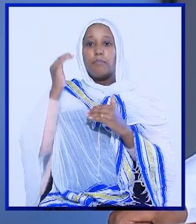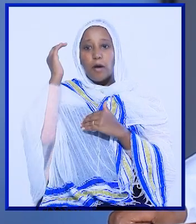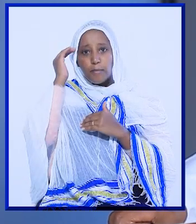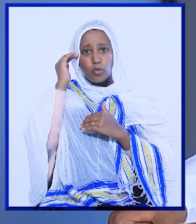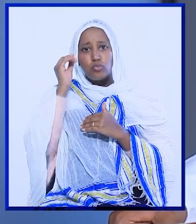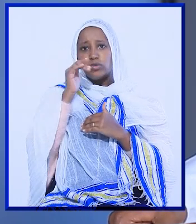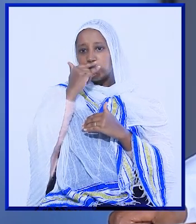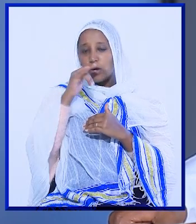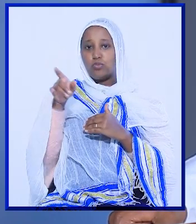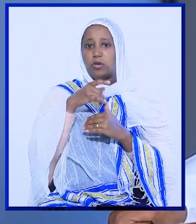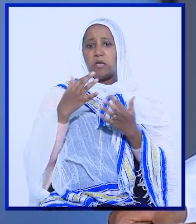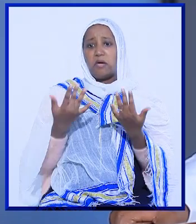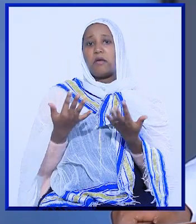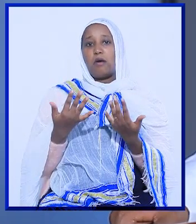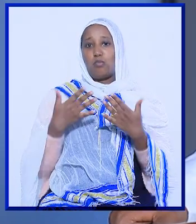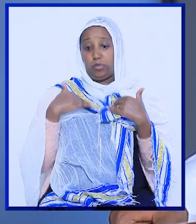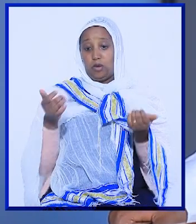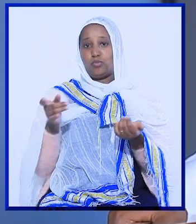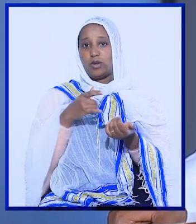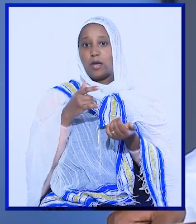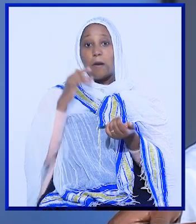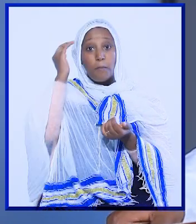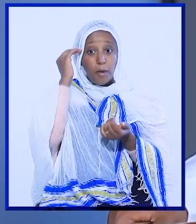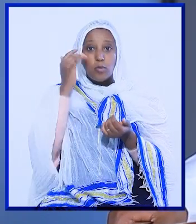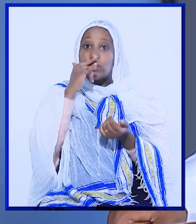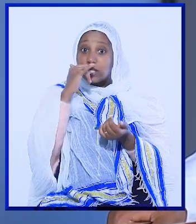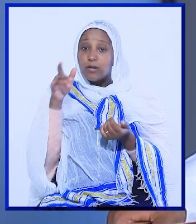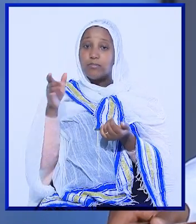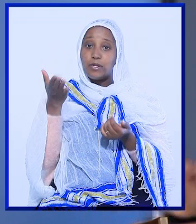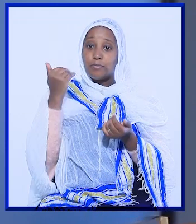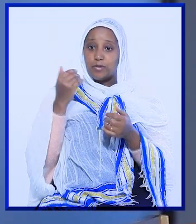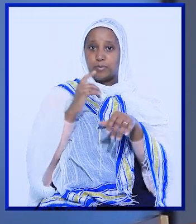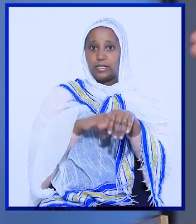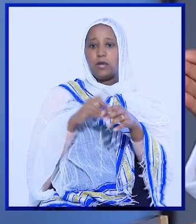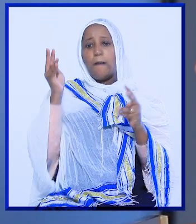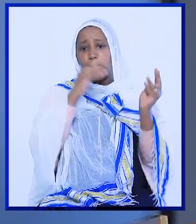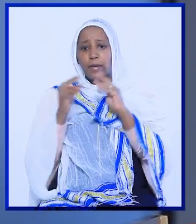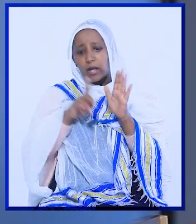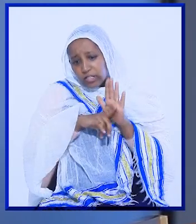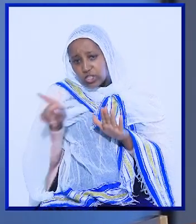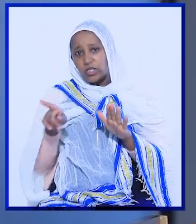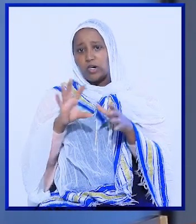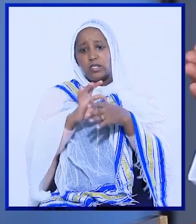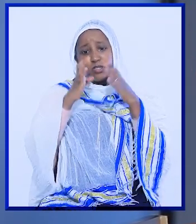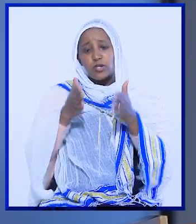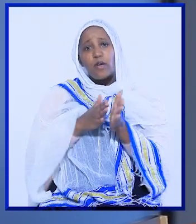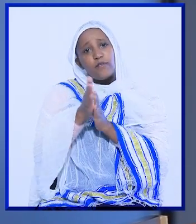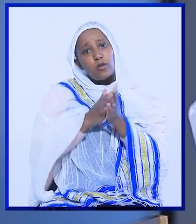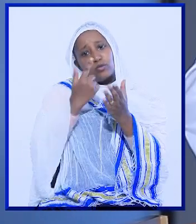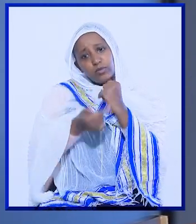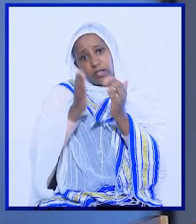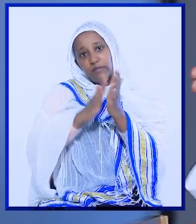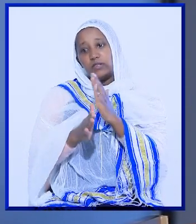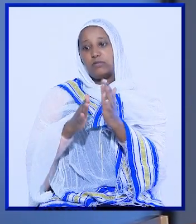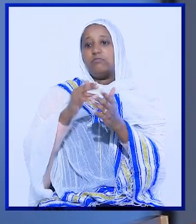ሳለህ፣ በአእምሮ ሕፃን ሳለህ፣ ገና ባልጎለመስክ ጊዜ፣ በአእምሮ ሕፃን በነበርክበት ጊዜ መከራን ወደ መሸሽ ትሄዳለህ። ስጋዊ ፍላጎቶችን ብቻ